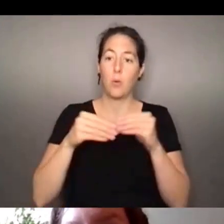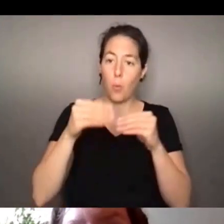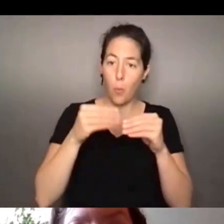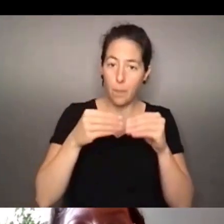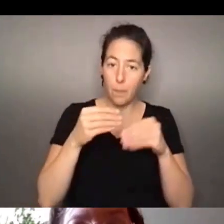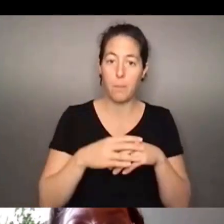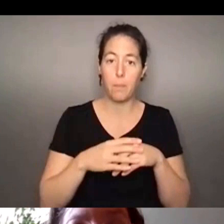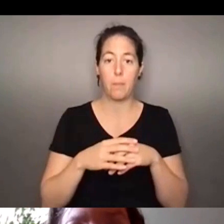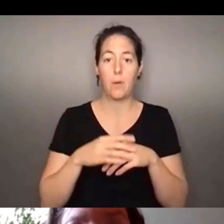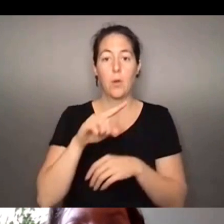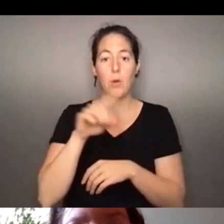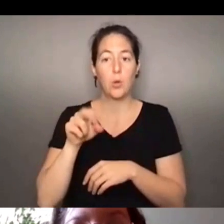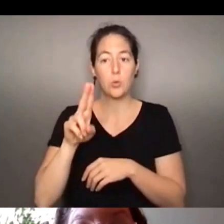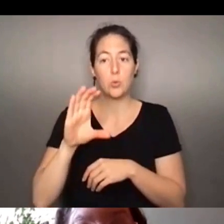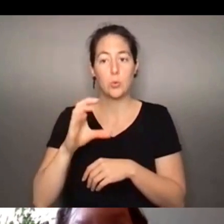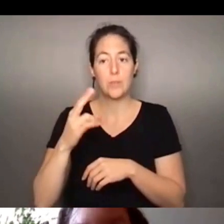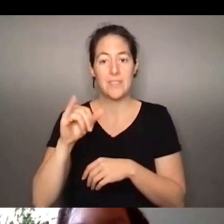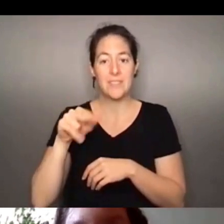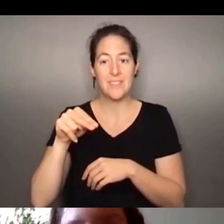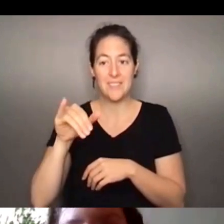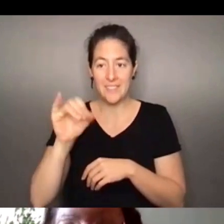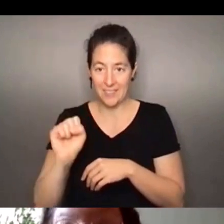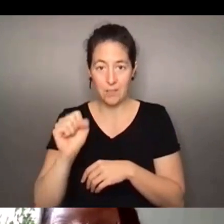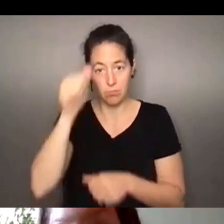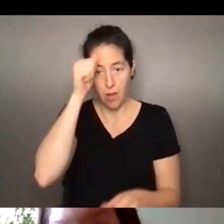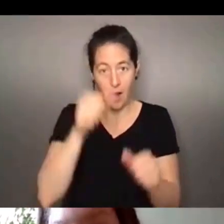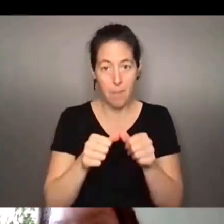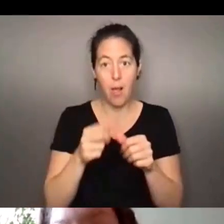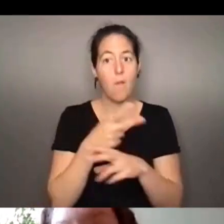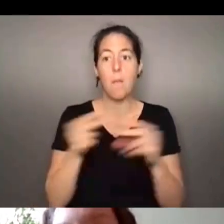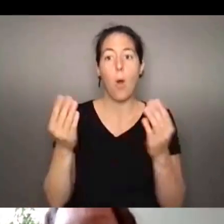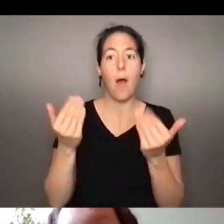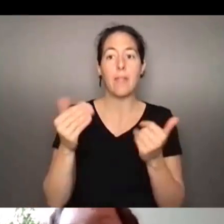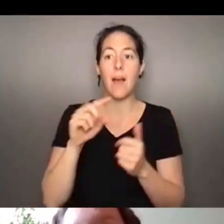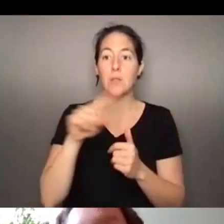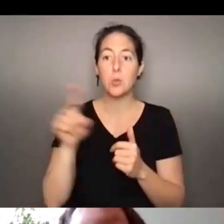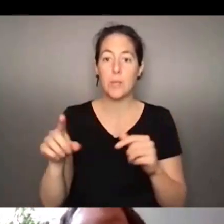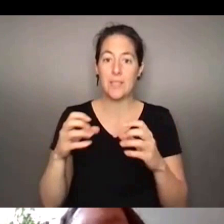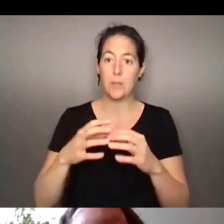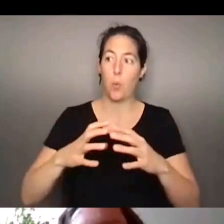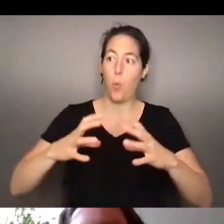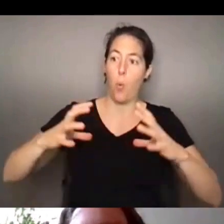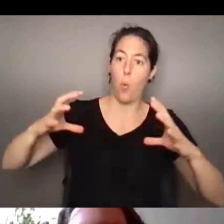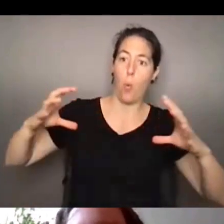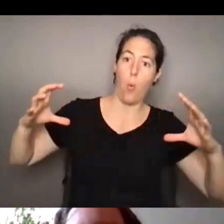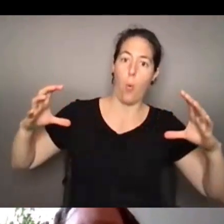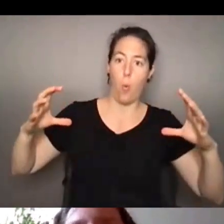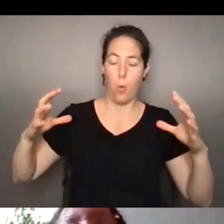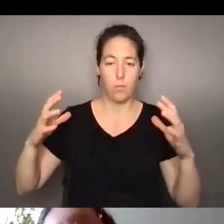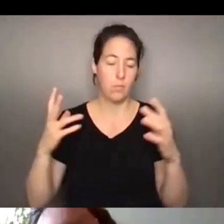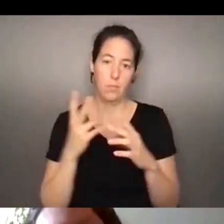concombres, zucchini. On se rappelle, on ne veut pas attendre que le zucchini devienne monstrueux et